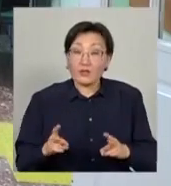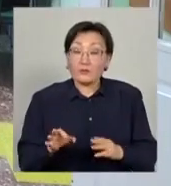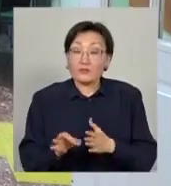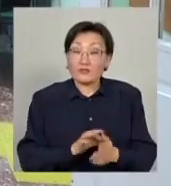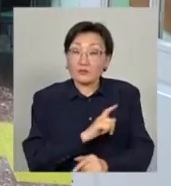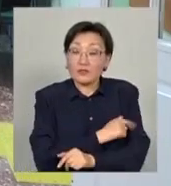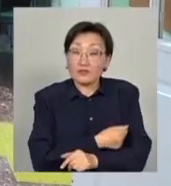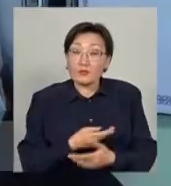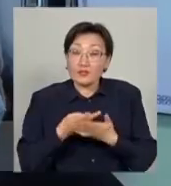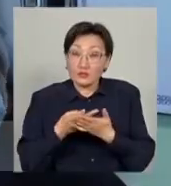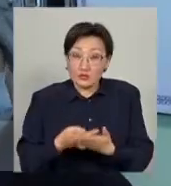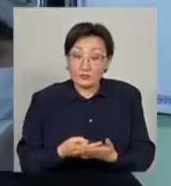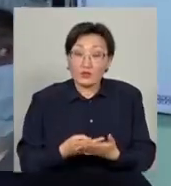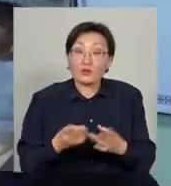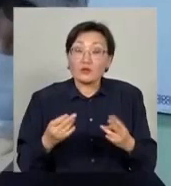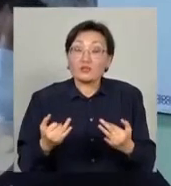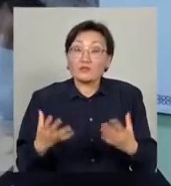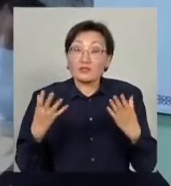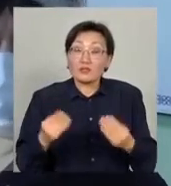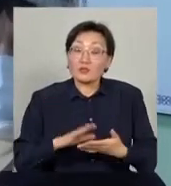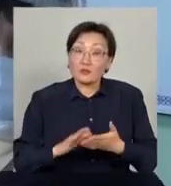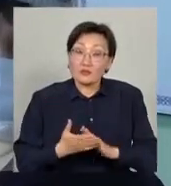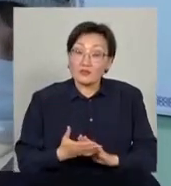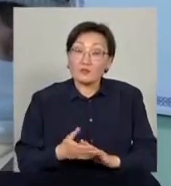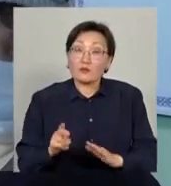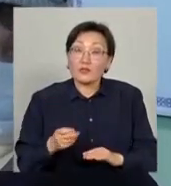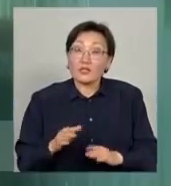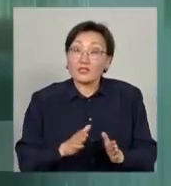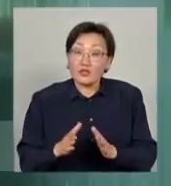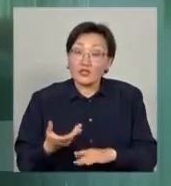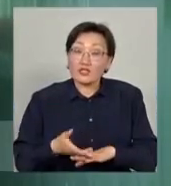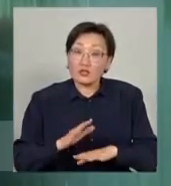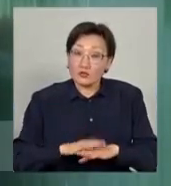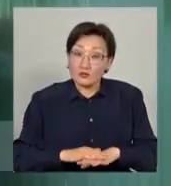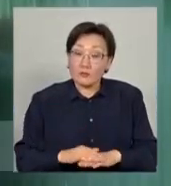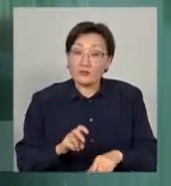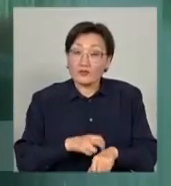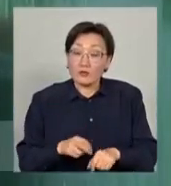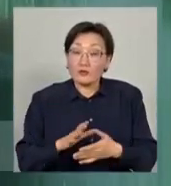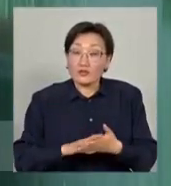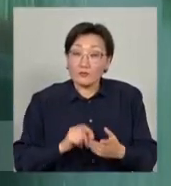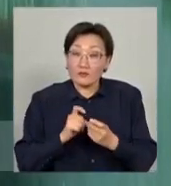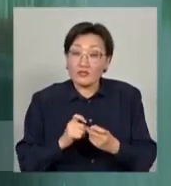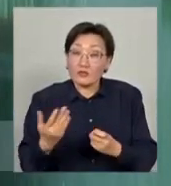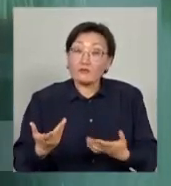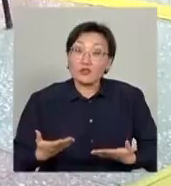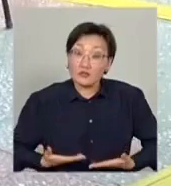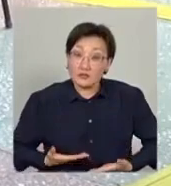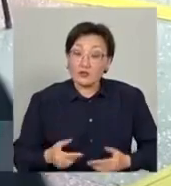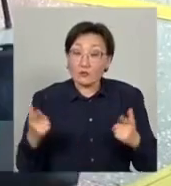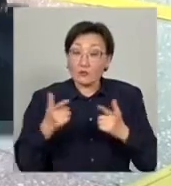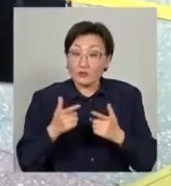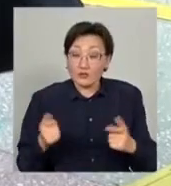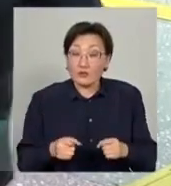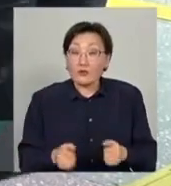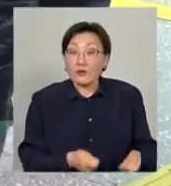экстренно доставили в районную больницу. На сегодня его состояние оценивают как стабильно тяжелое. Врачи продолжают бороться за его жизнь. Сообщается,